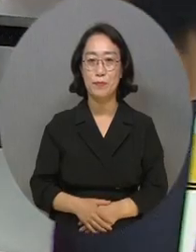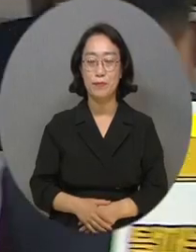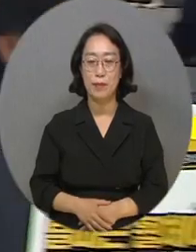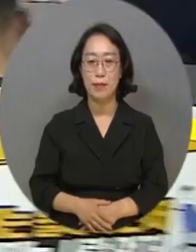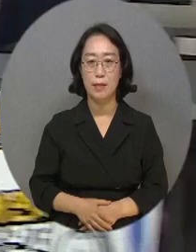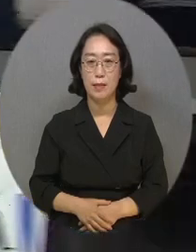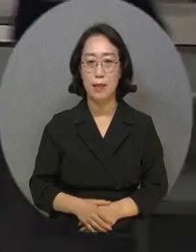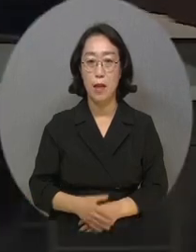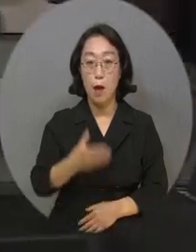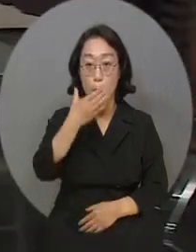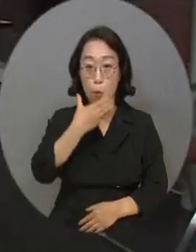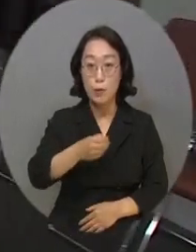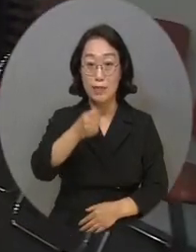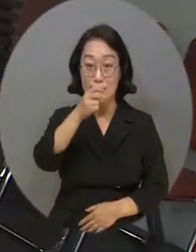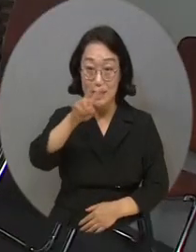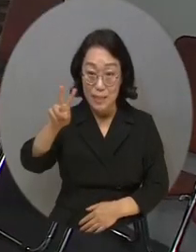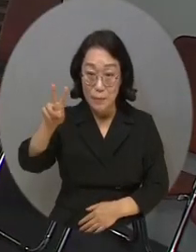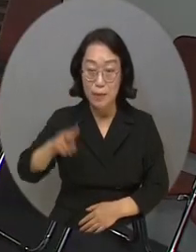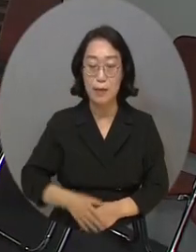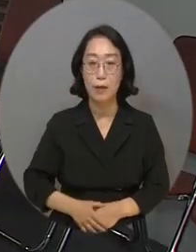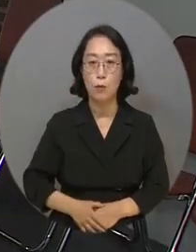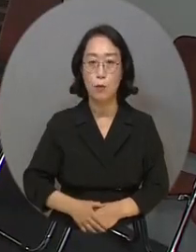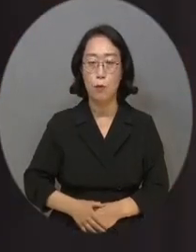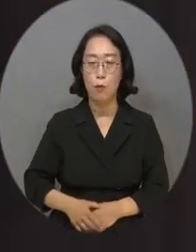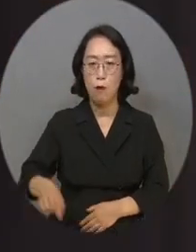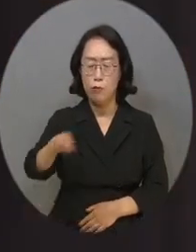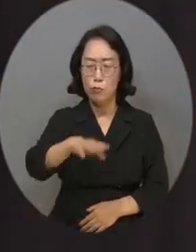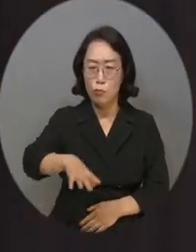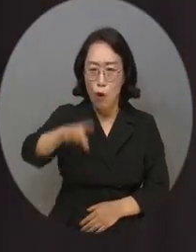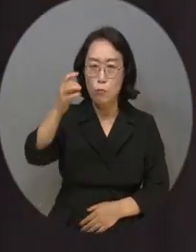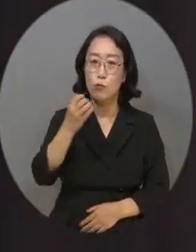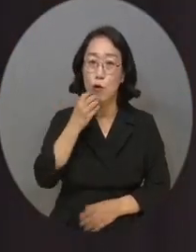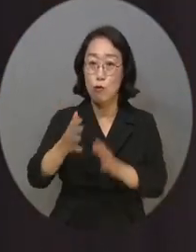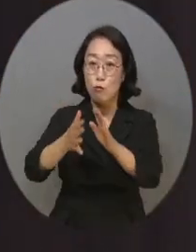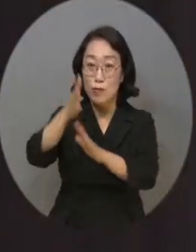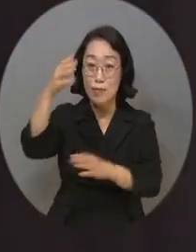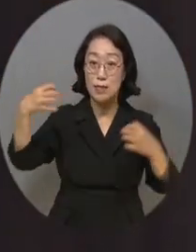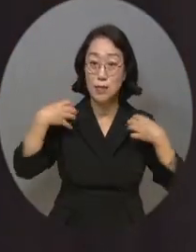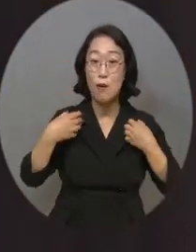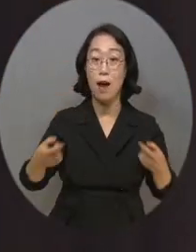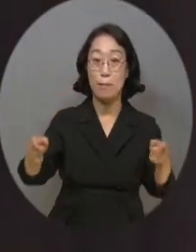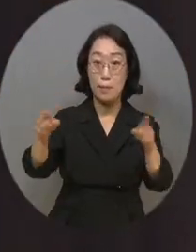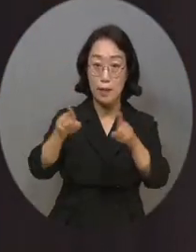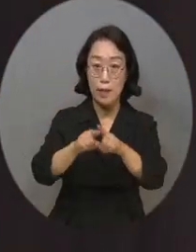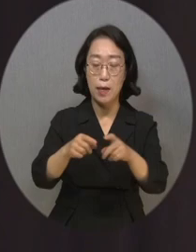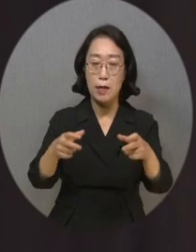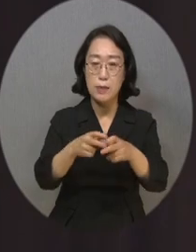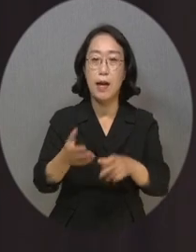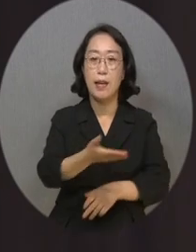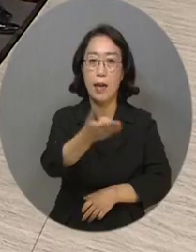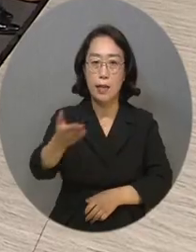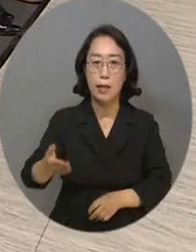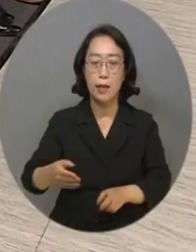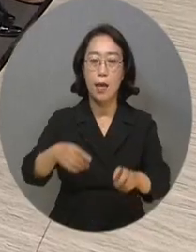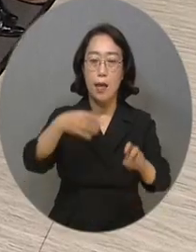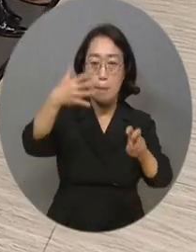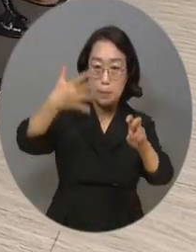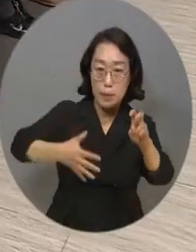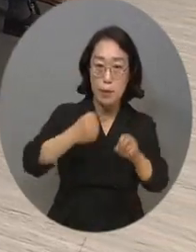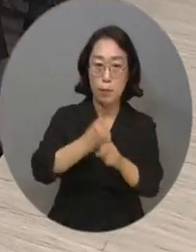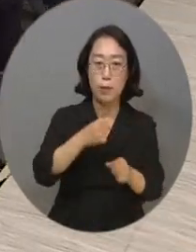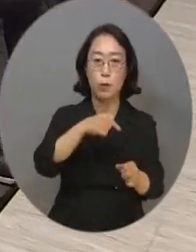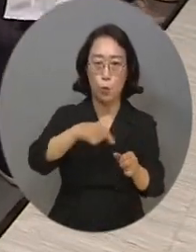장애인 복지 채널 복지TV가 방송사 최초로 서울시와 손을 잡고 장애인에게 미디어 교육과 취업 기회를